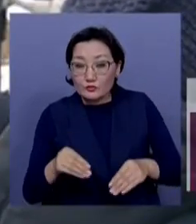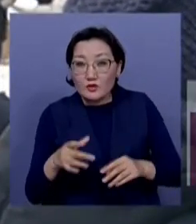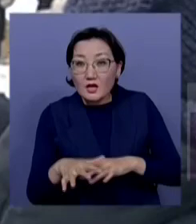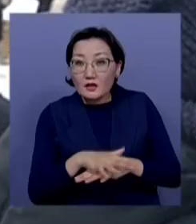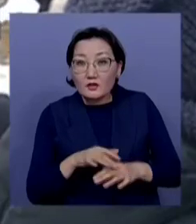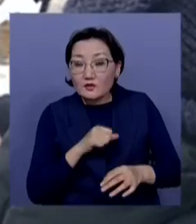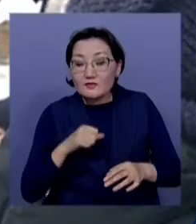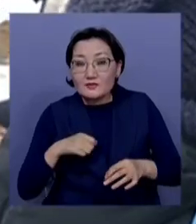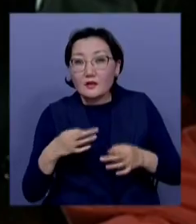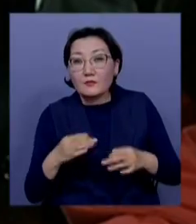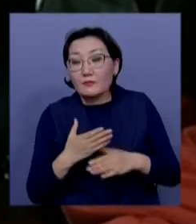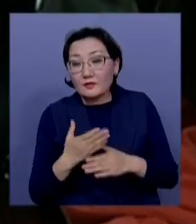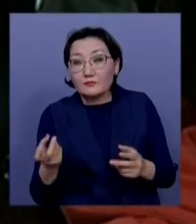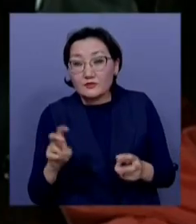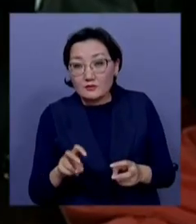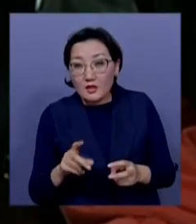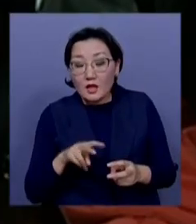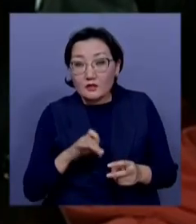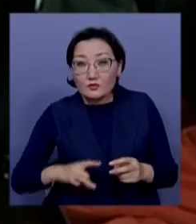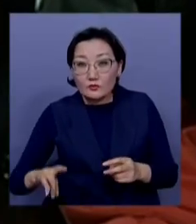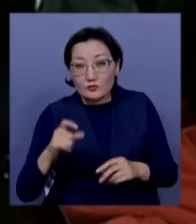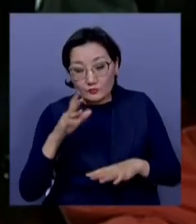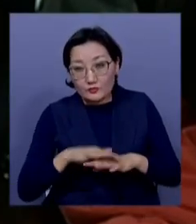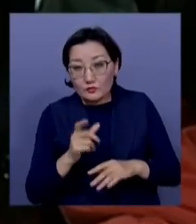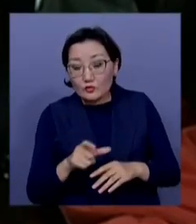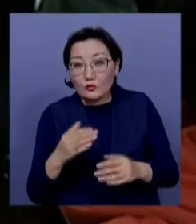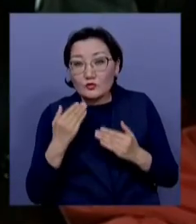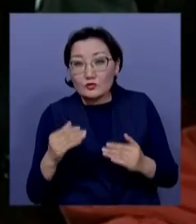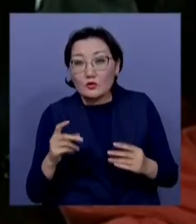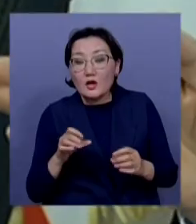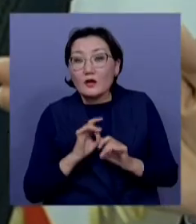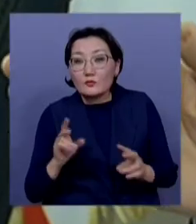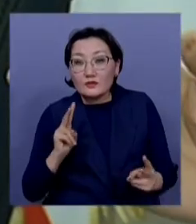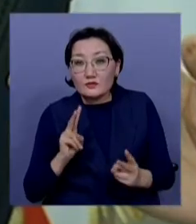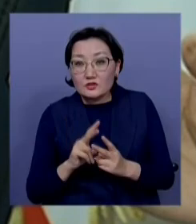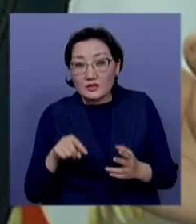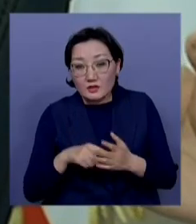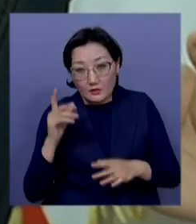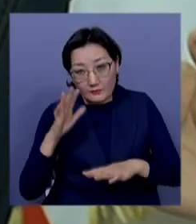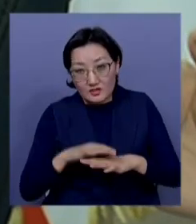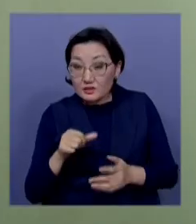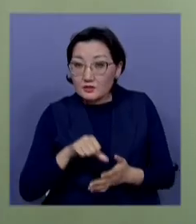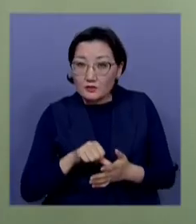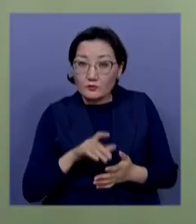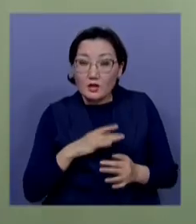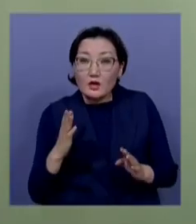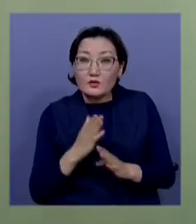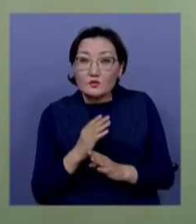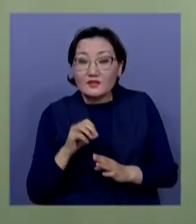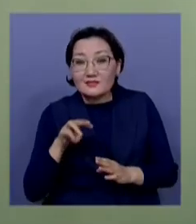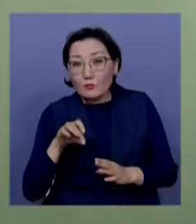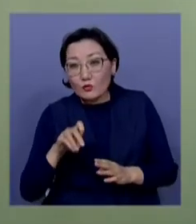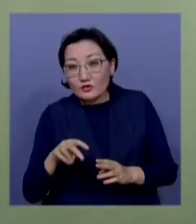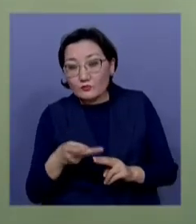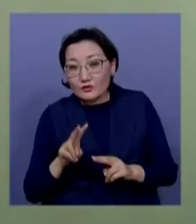халық өз еркімен атсалысты. Алатау ауданы әкімінің тұрғындармен соңғы есептік кездесуіне қала басшысы да қатысқан еді. Эколог Тимур